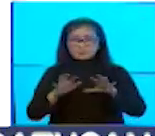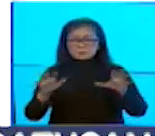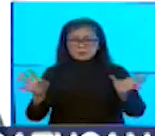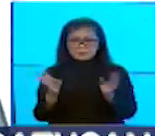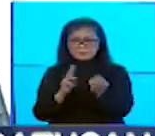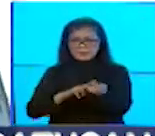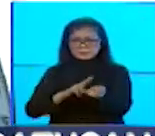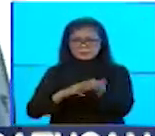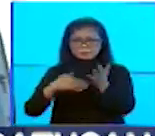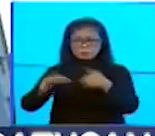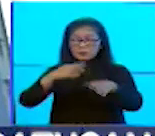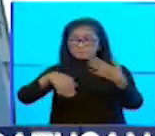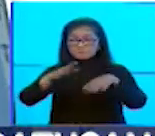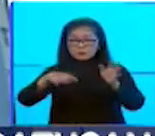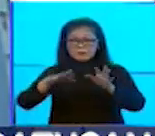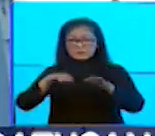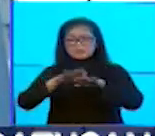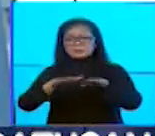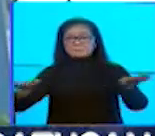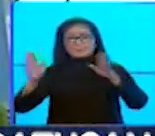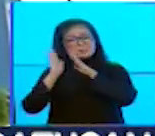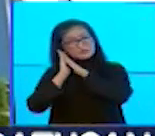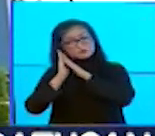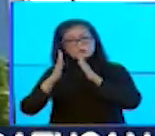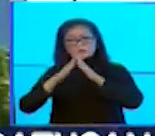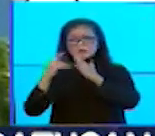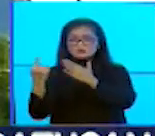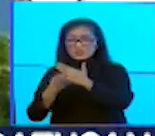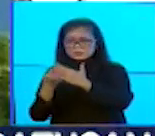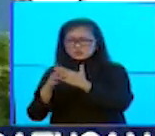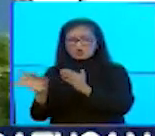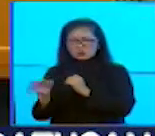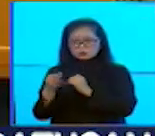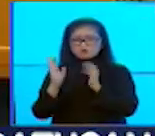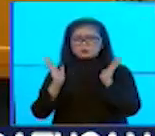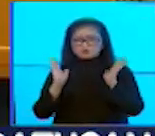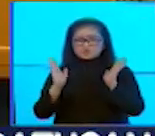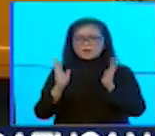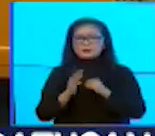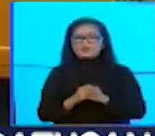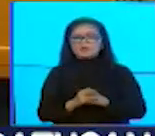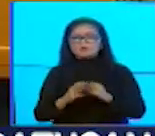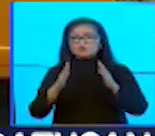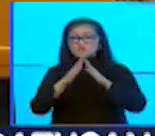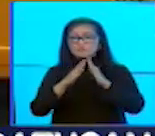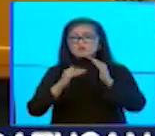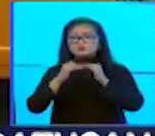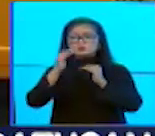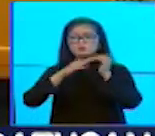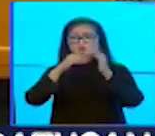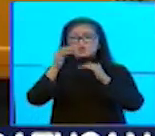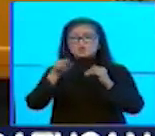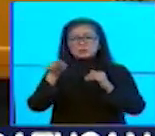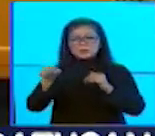pulang dari Rusun Nagrak menyebabkan tempat tidur isolasi banyak yang kembali kosong khusus naga merupakan satu dari